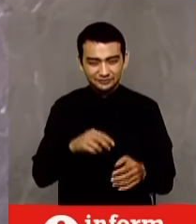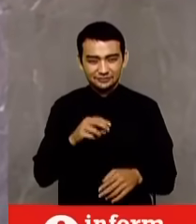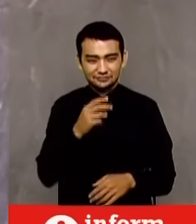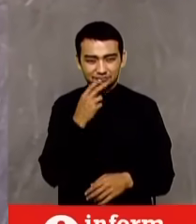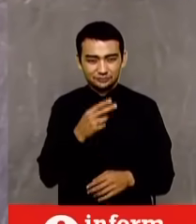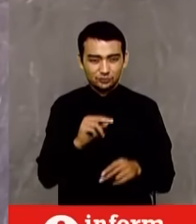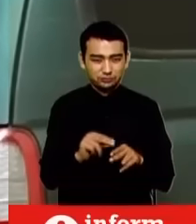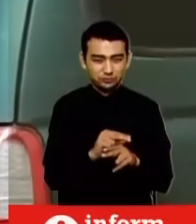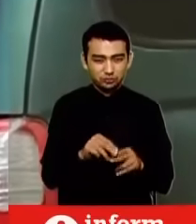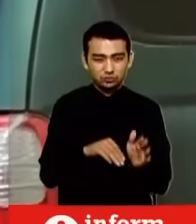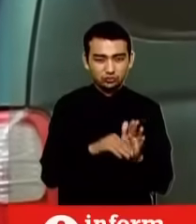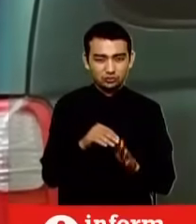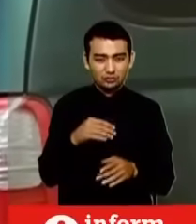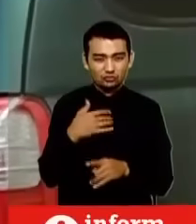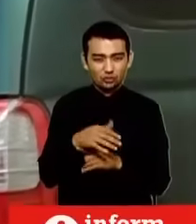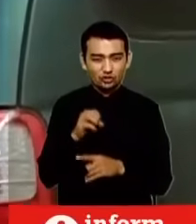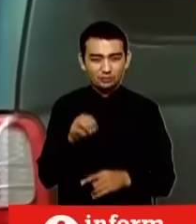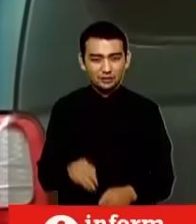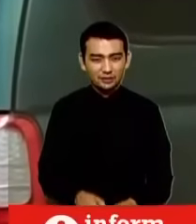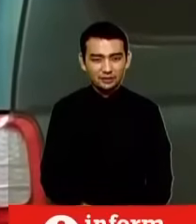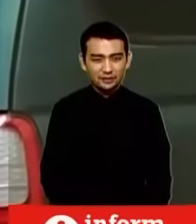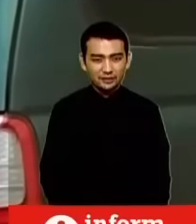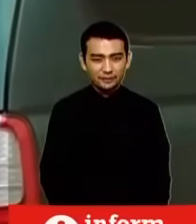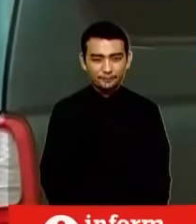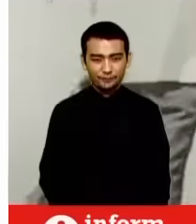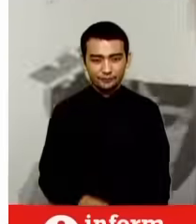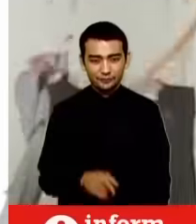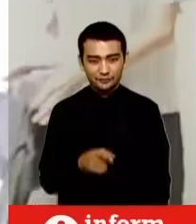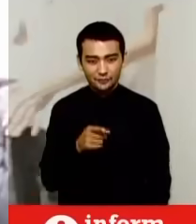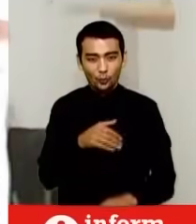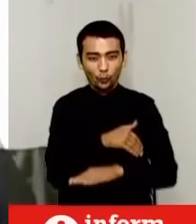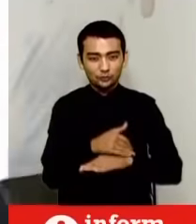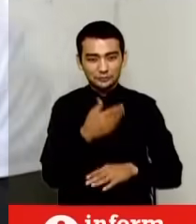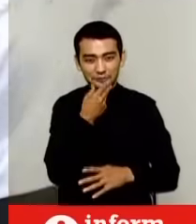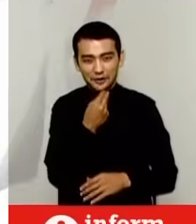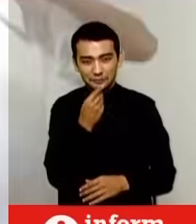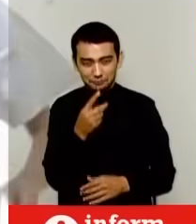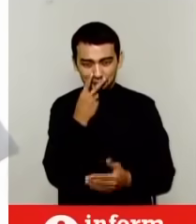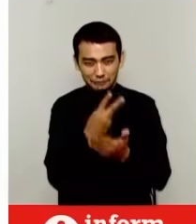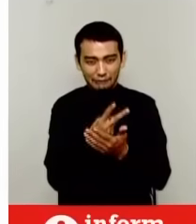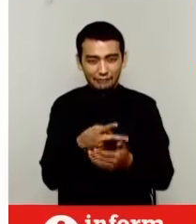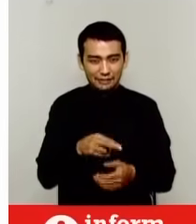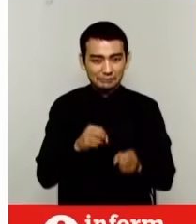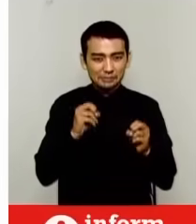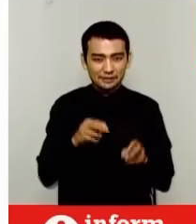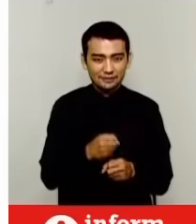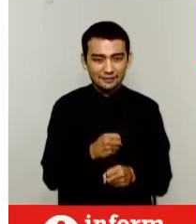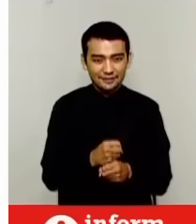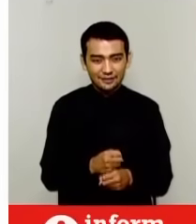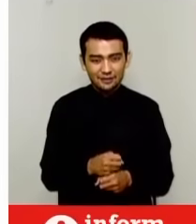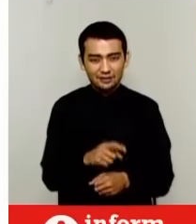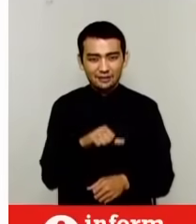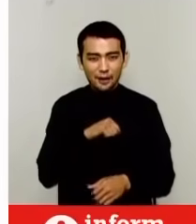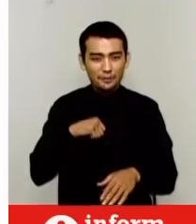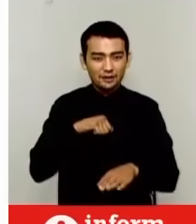бергенін дұрыс етті дейді. Наян қаптаған жоқ па, пағаз үкімі не? Ең маңыздысы оның сыртқа әдемілігі емес,